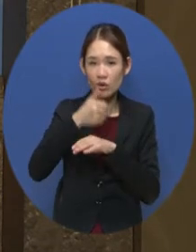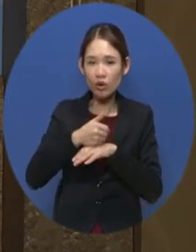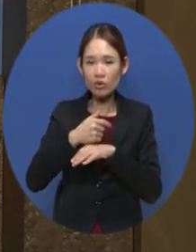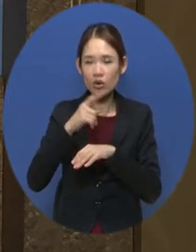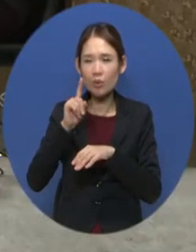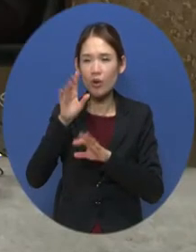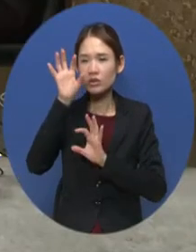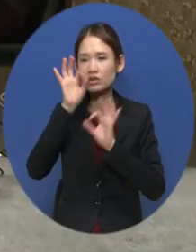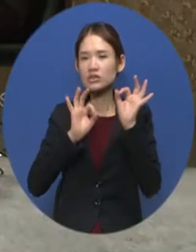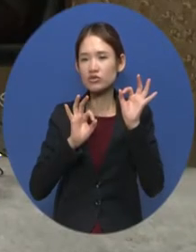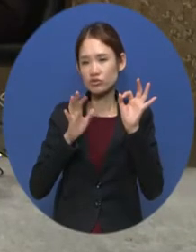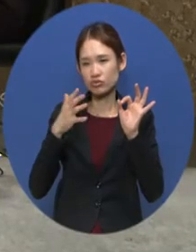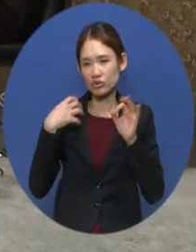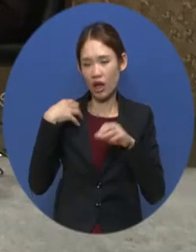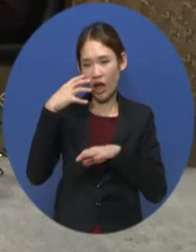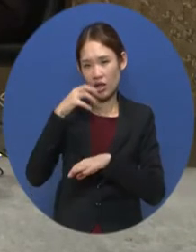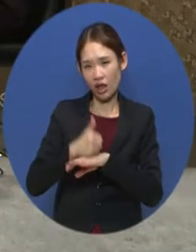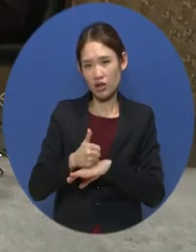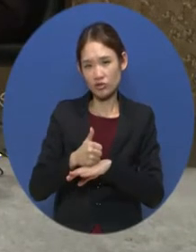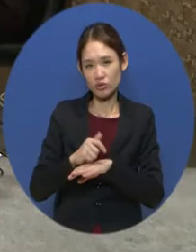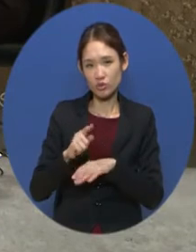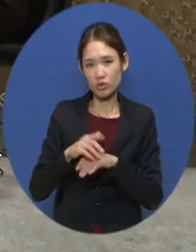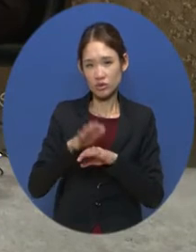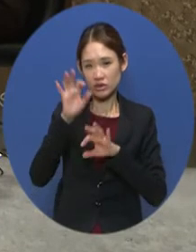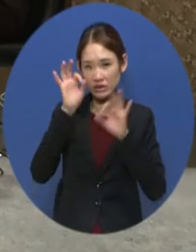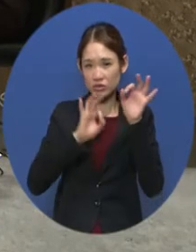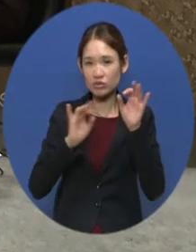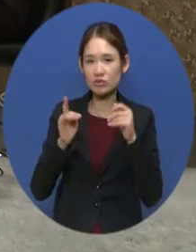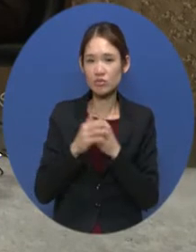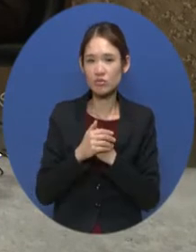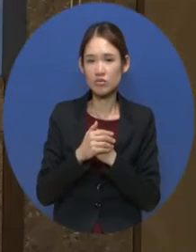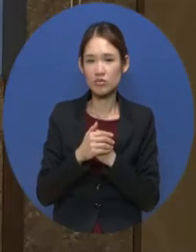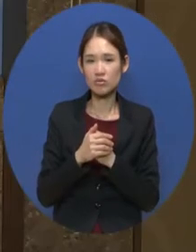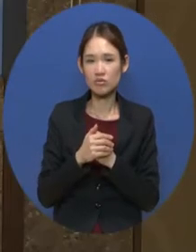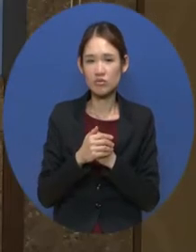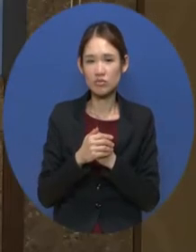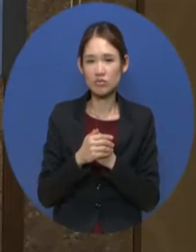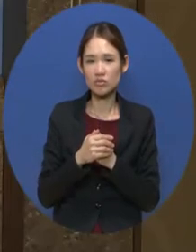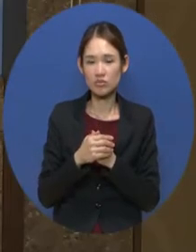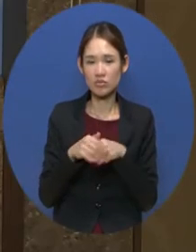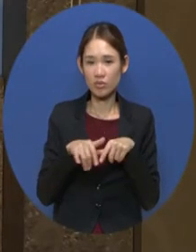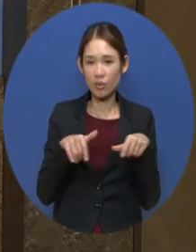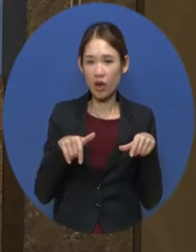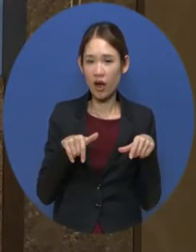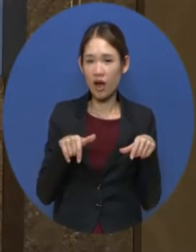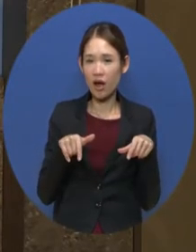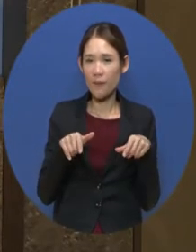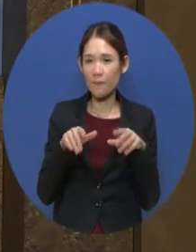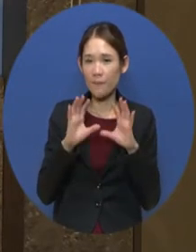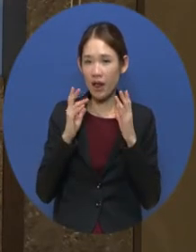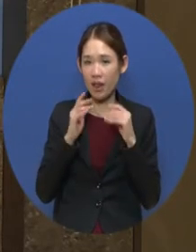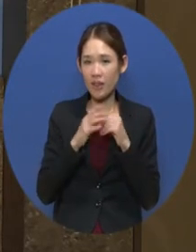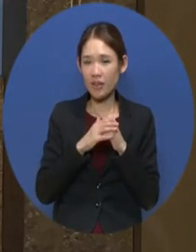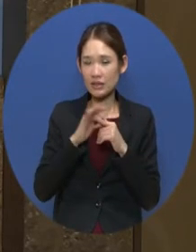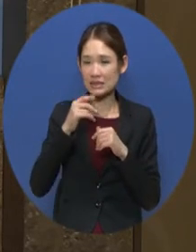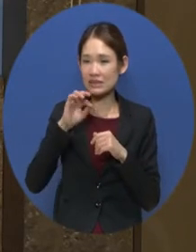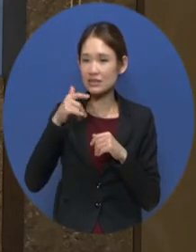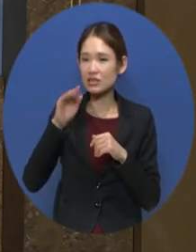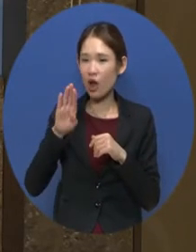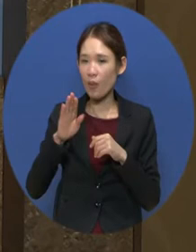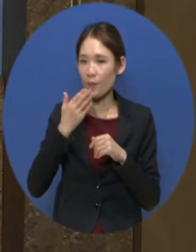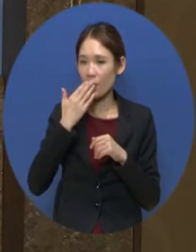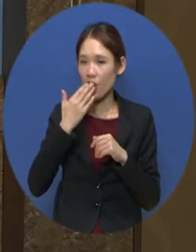걸 알았어요. 나중에 어떤 그것도 실수요? 어떤 실수냐면은 해열제는 보통 어떻게 돼 있죠? 아이들 그러니까 시럽으로 돼